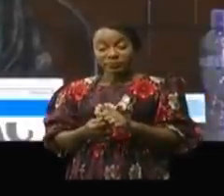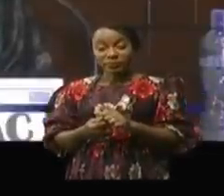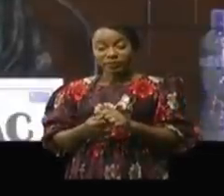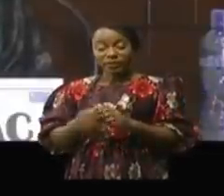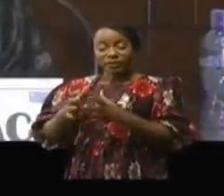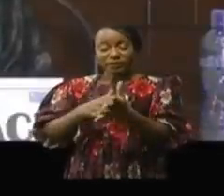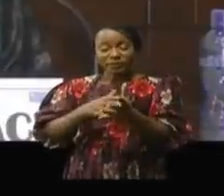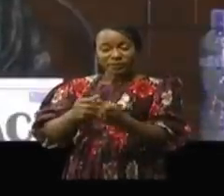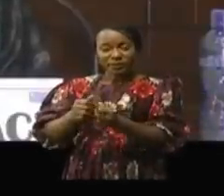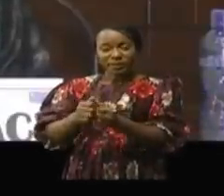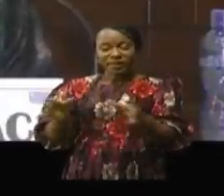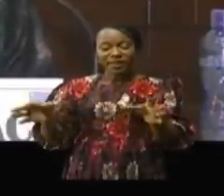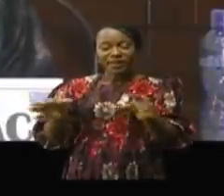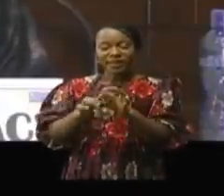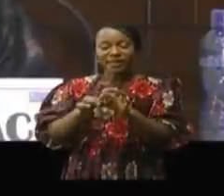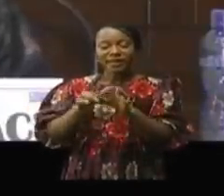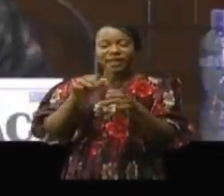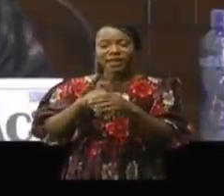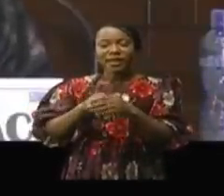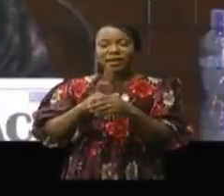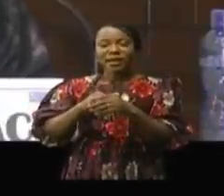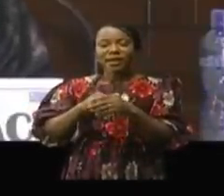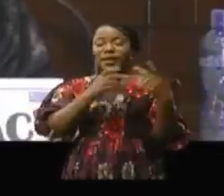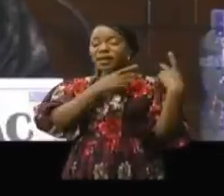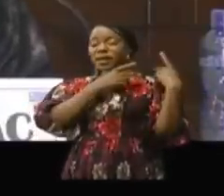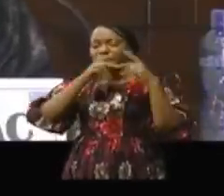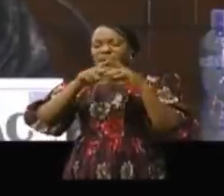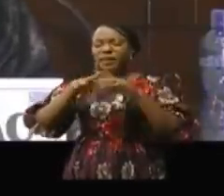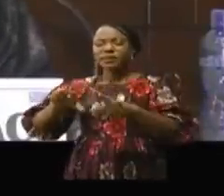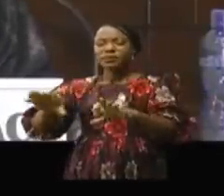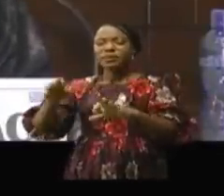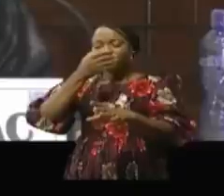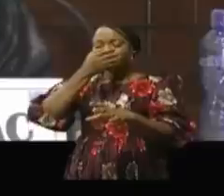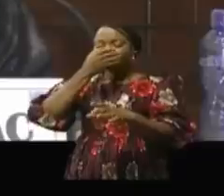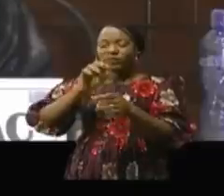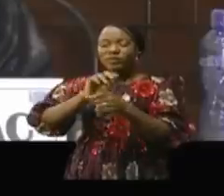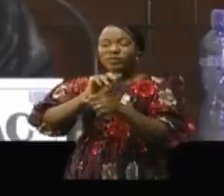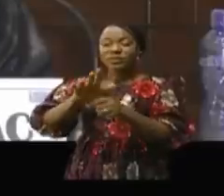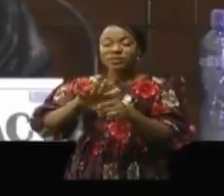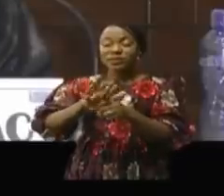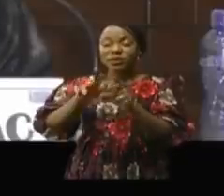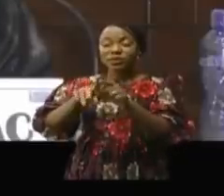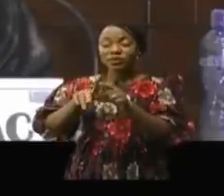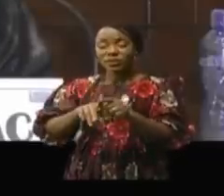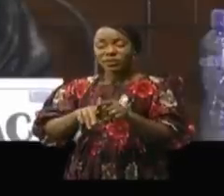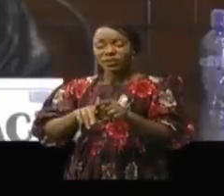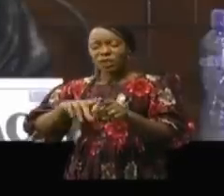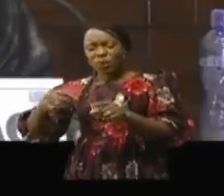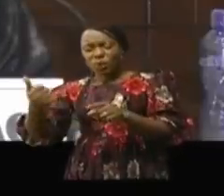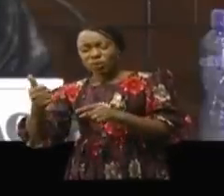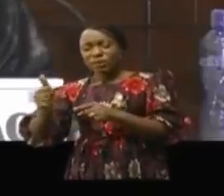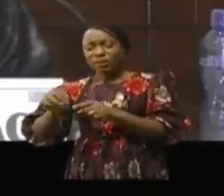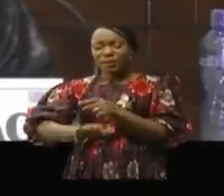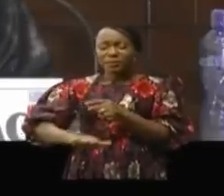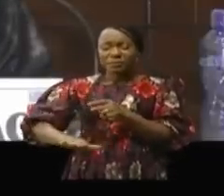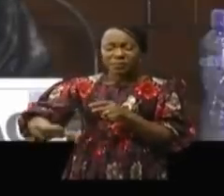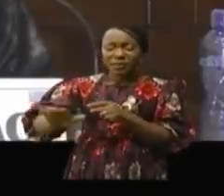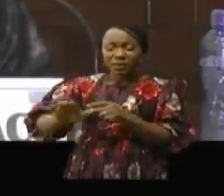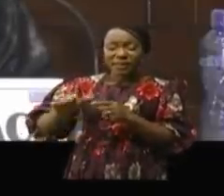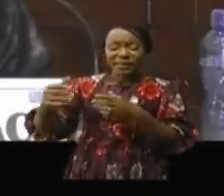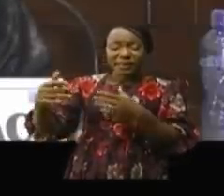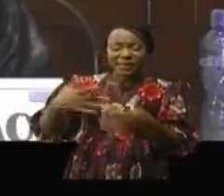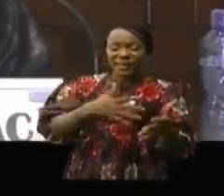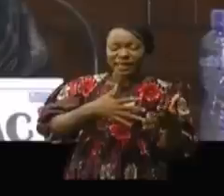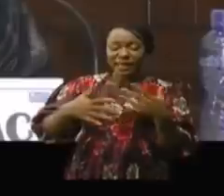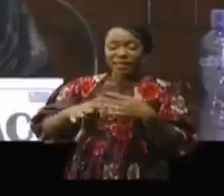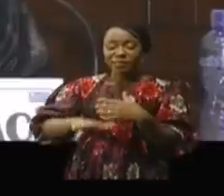de Covid-19 ainsi qu'à la guerre en Ukraine et d'autre part dans la suite des actions que